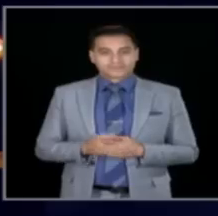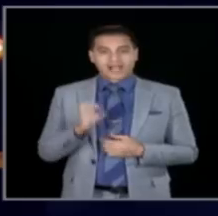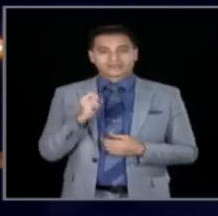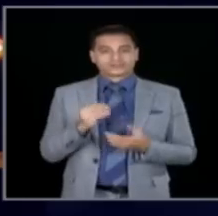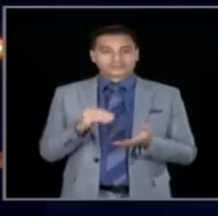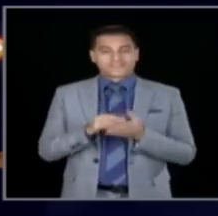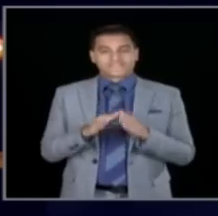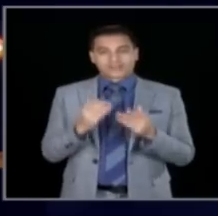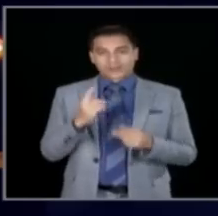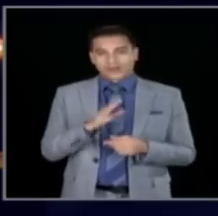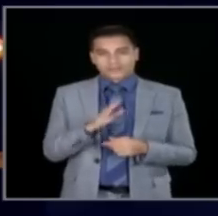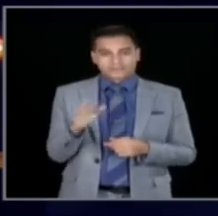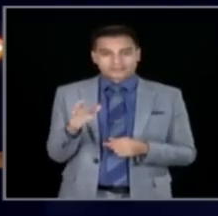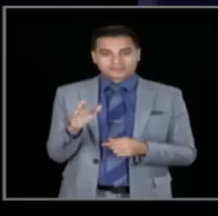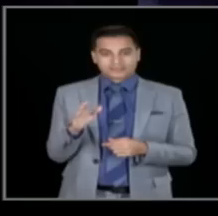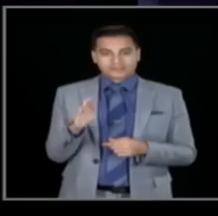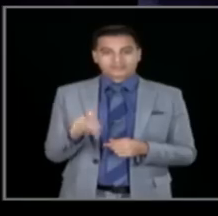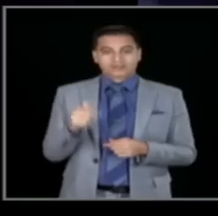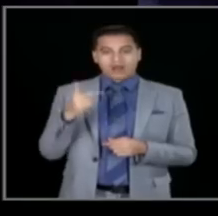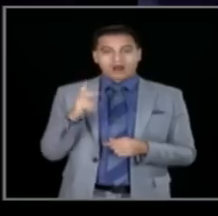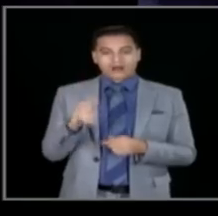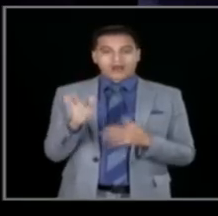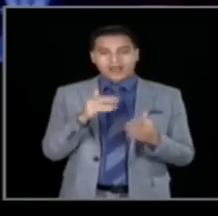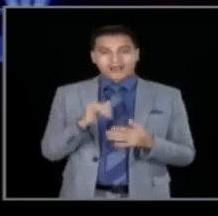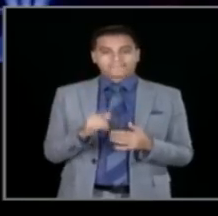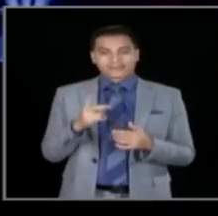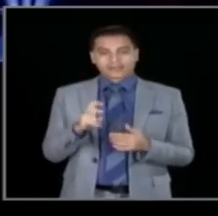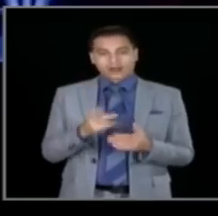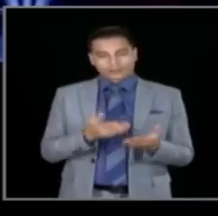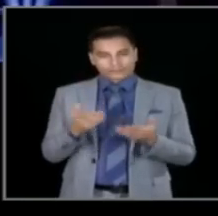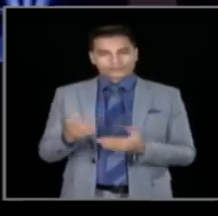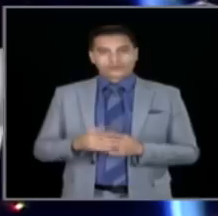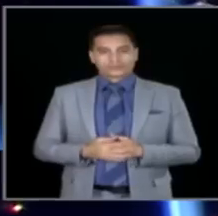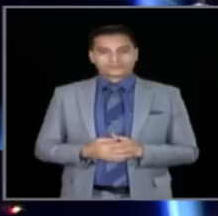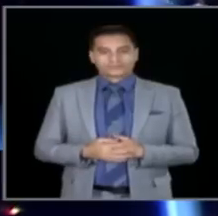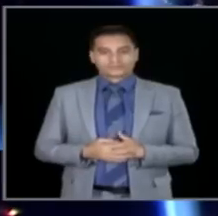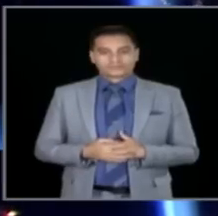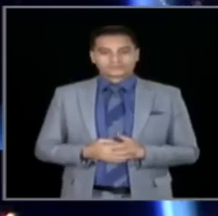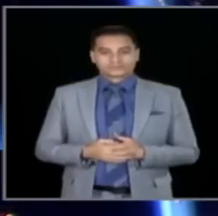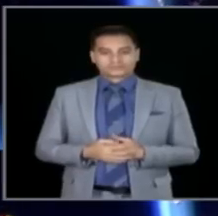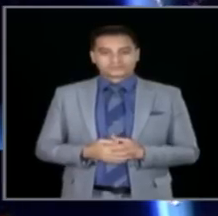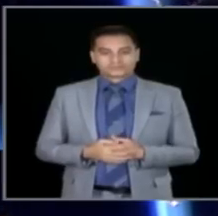25 نقطة لفريق واحد بس، سارة وأميرة. أميرة وسارة تفضلوا.